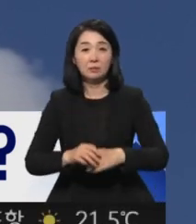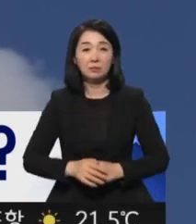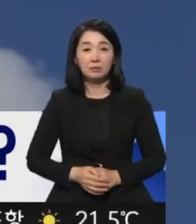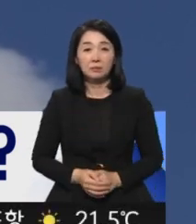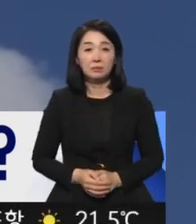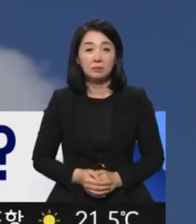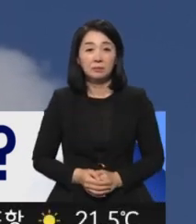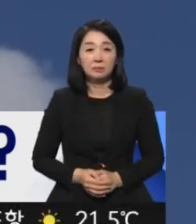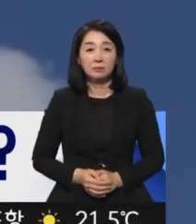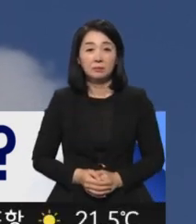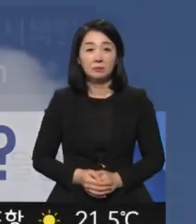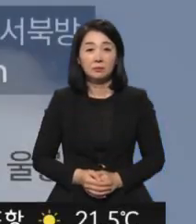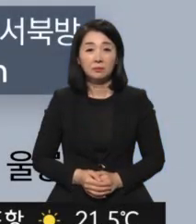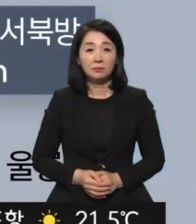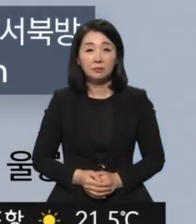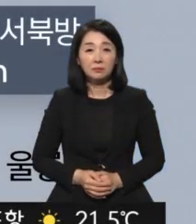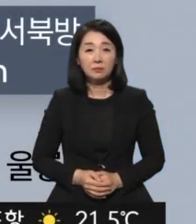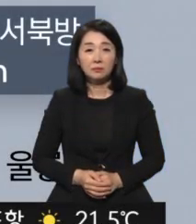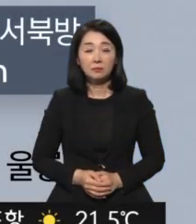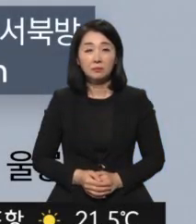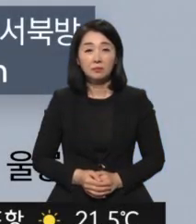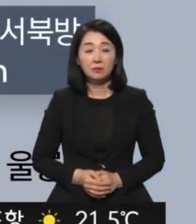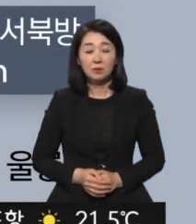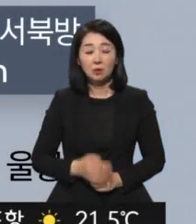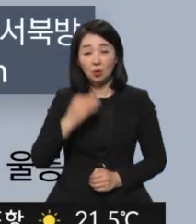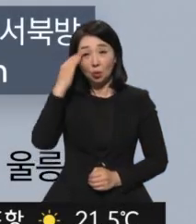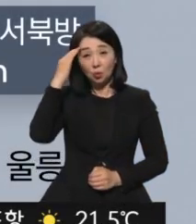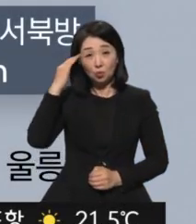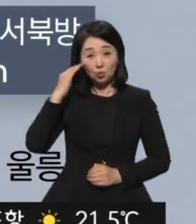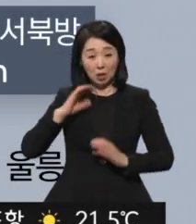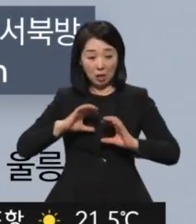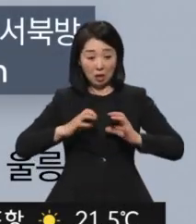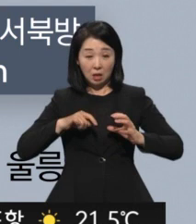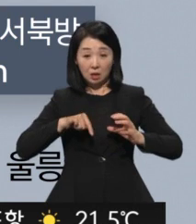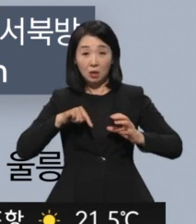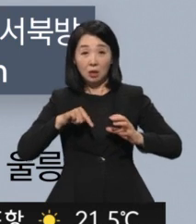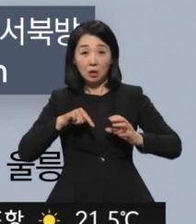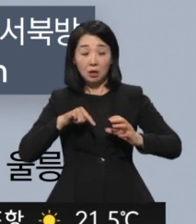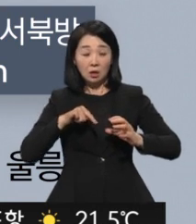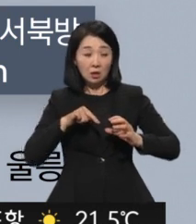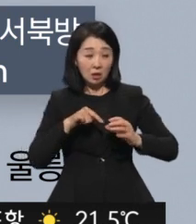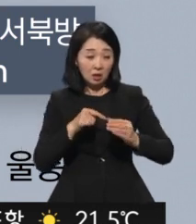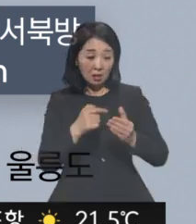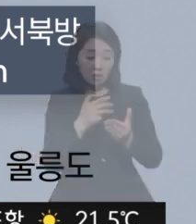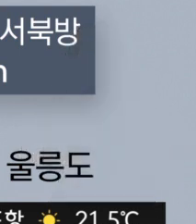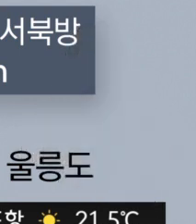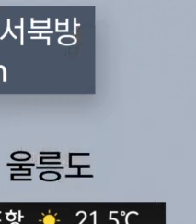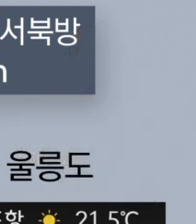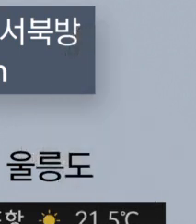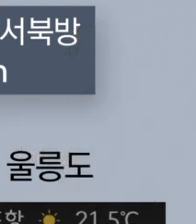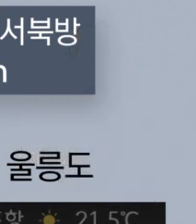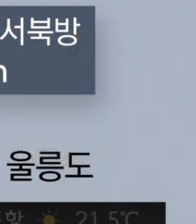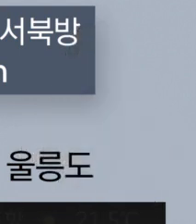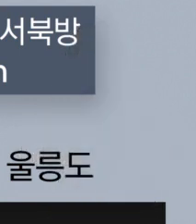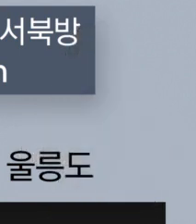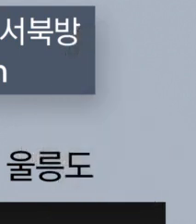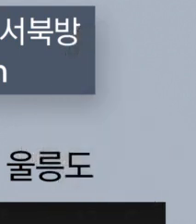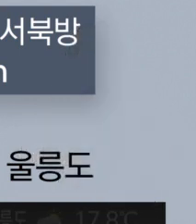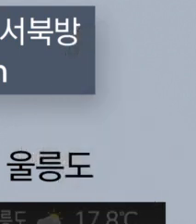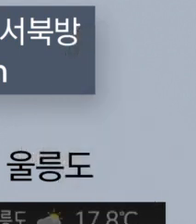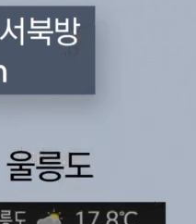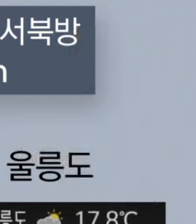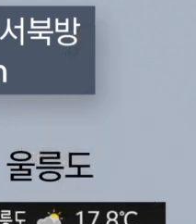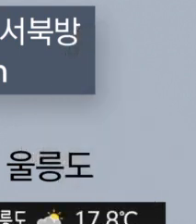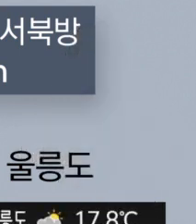그렇게 봐야 될것 같습니다. 네. 자, 지금 이제 국가적으로는 이제 이태원 참사로 인한 애도 기간이고, 어떻게 보면 북한의 이례적인